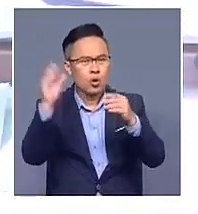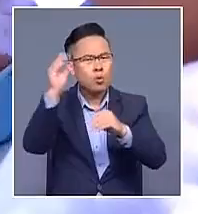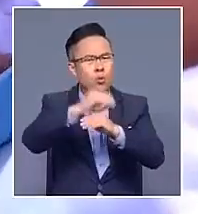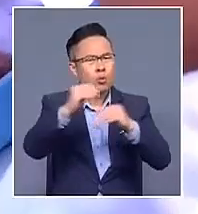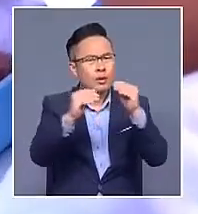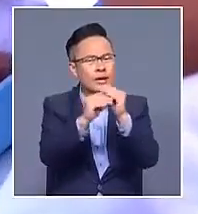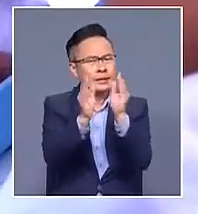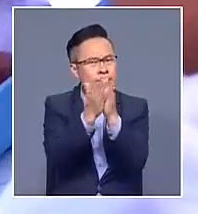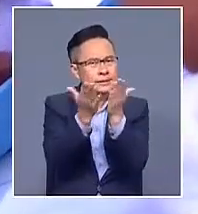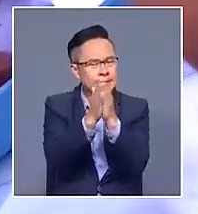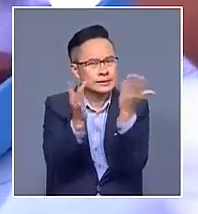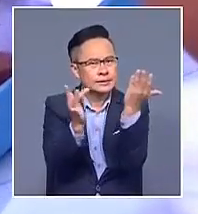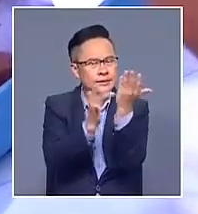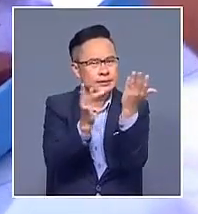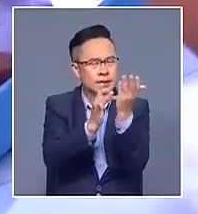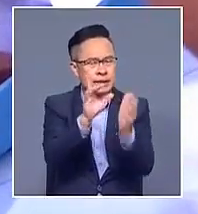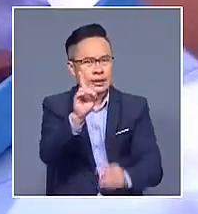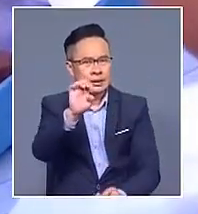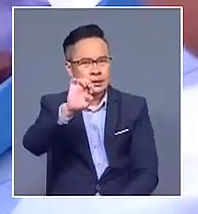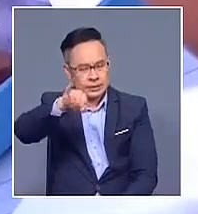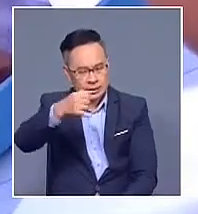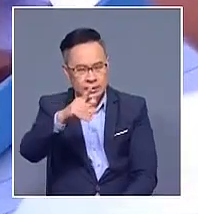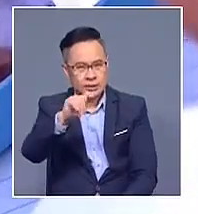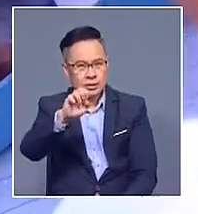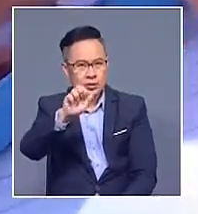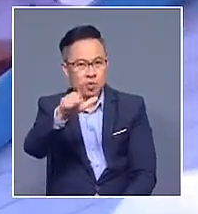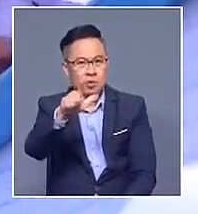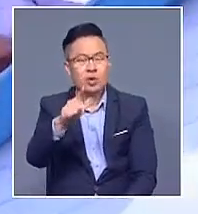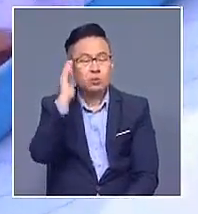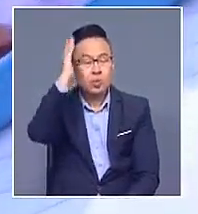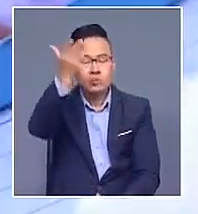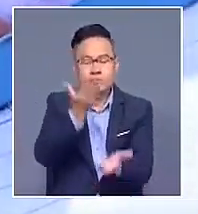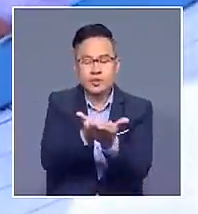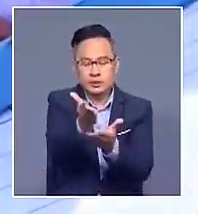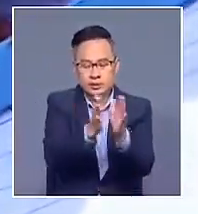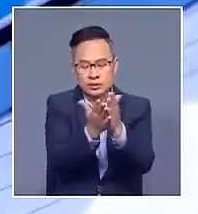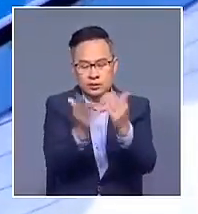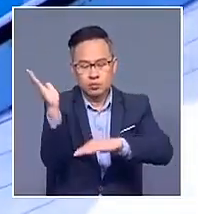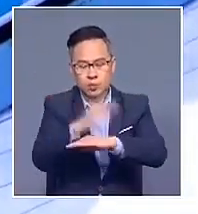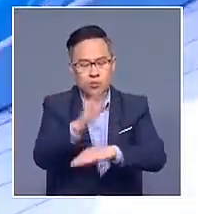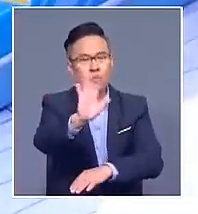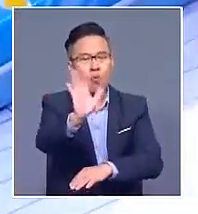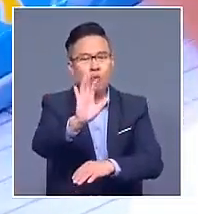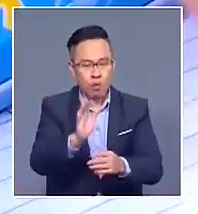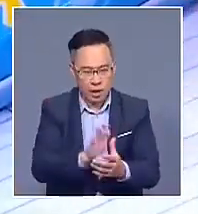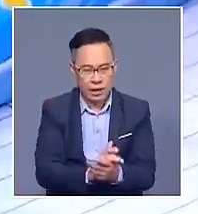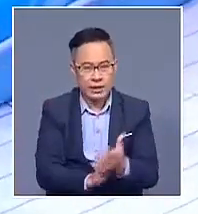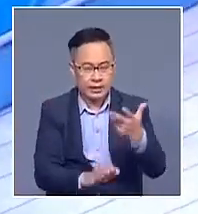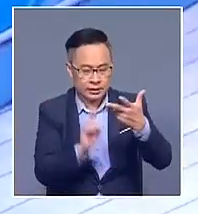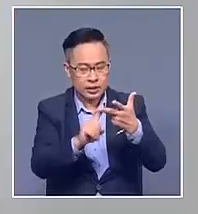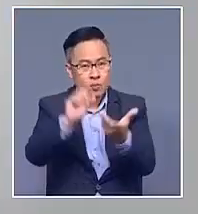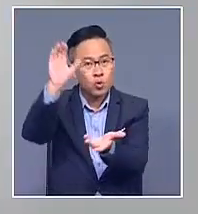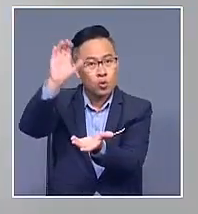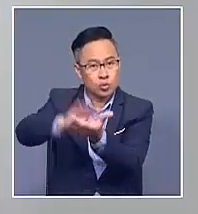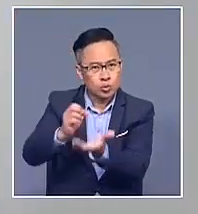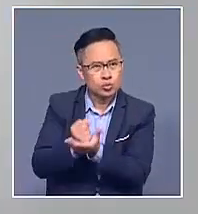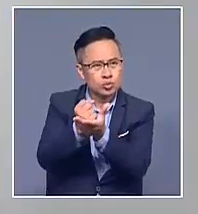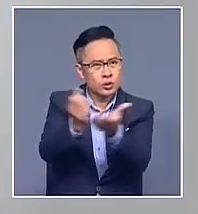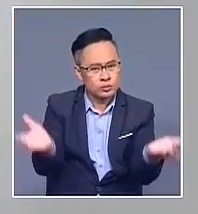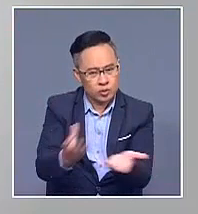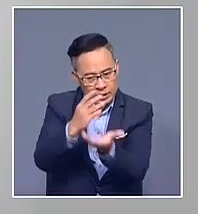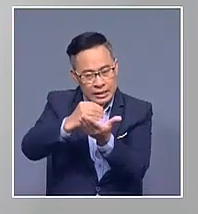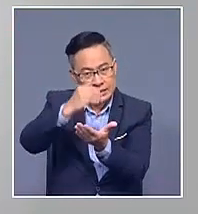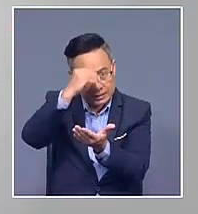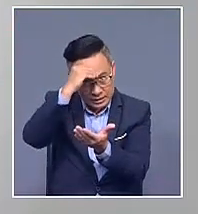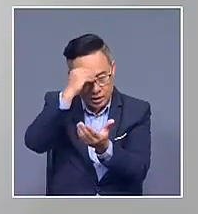หยัดค่าใช้จ่ายในการซื้อหนังสือและกองทุนเพื่อความเสมอภาคทางการศึกษาที่จะเข้ามาช่วยเหลือผู้ขาดแคลนทุนทรัพย์ให้ได้มีโ